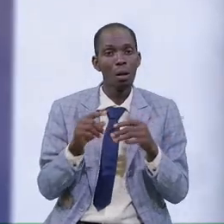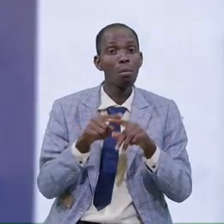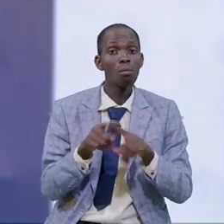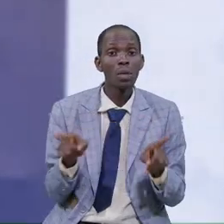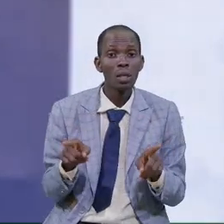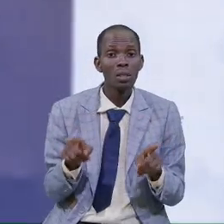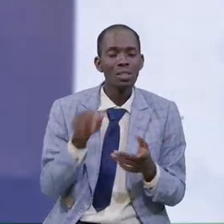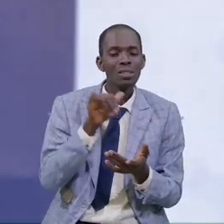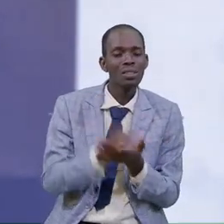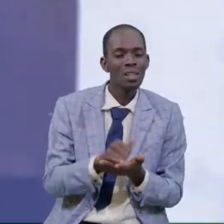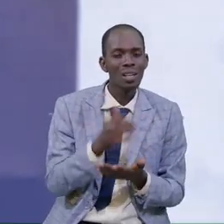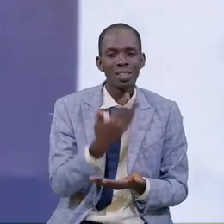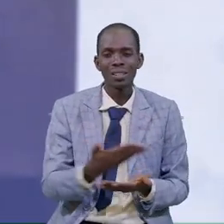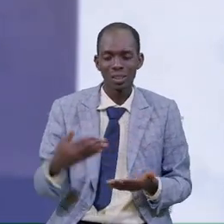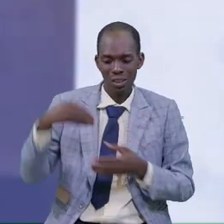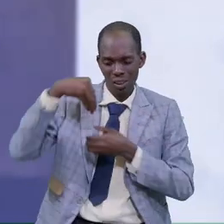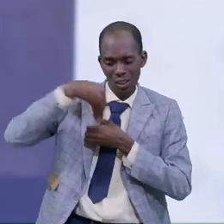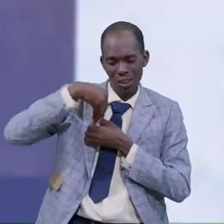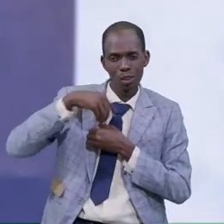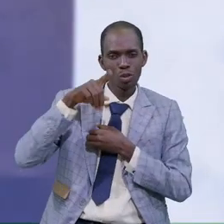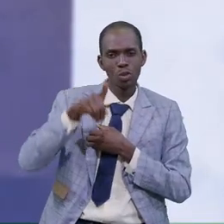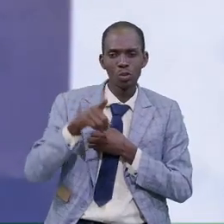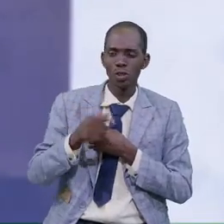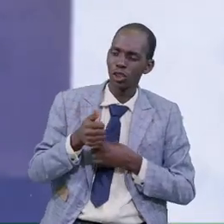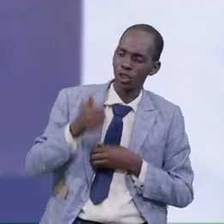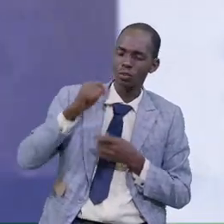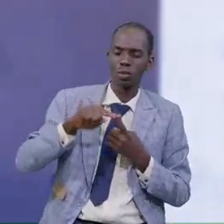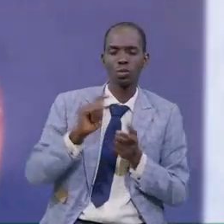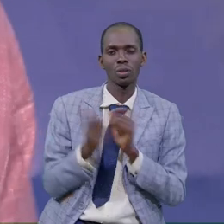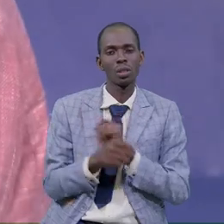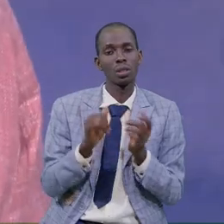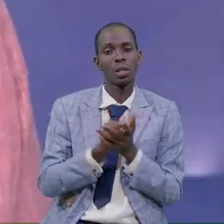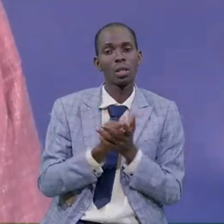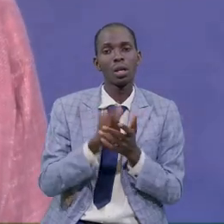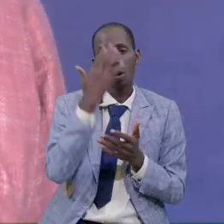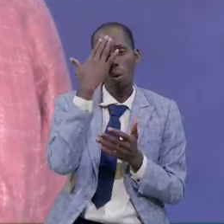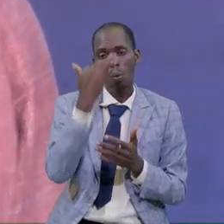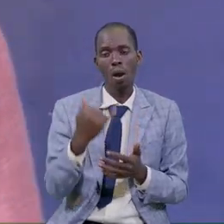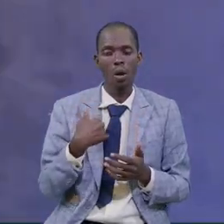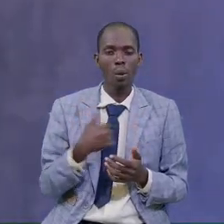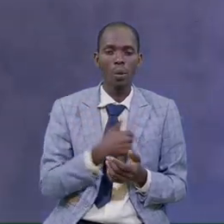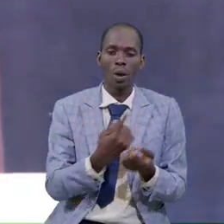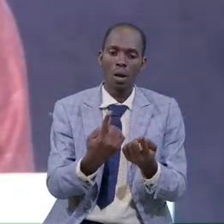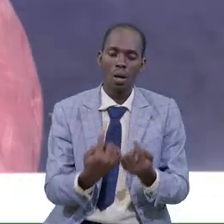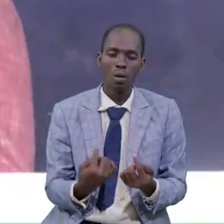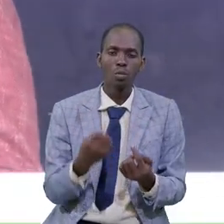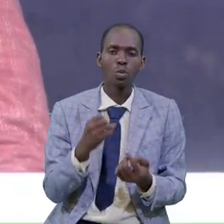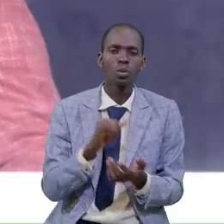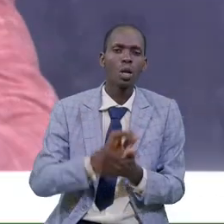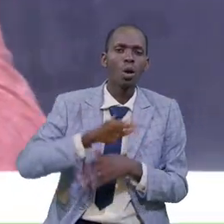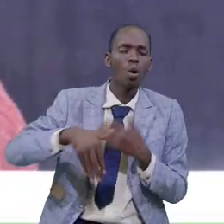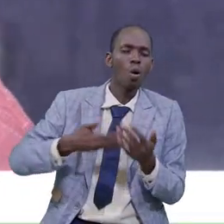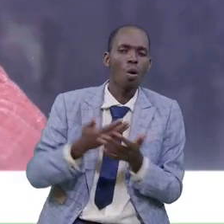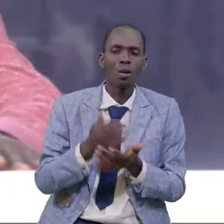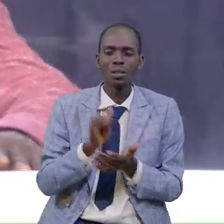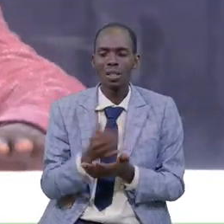Cette chose en toi résiste au changement. C'est pourquoi nous sommes venus. Pour que cette résistance, nous puissions